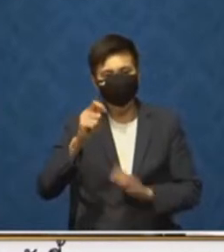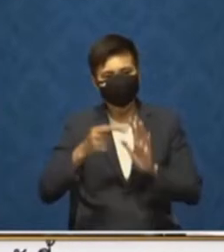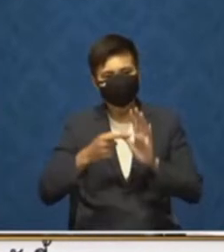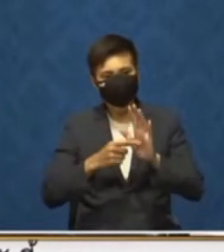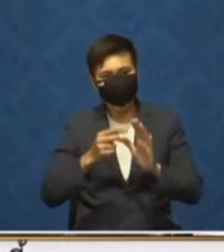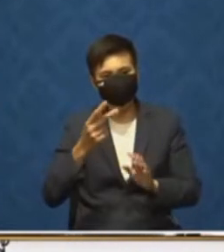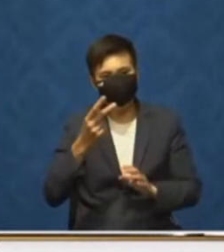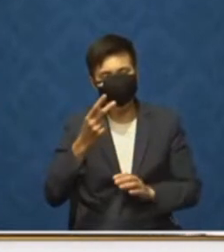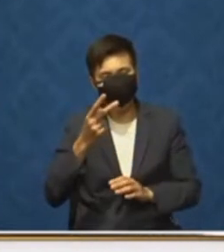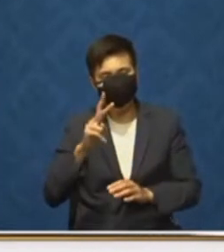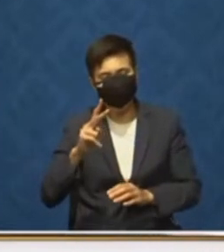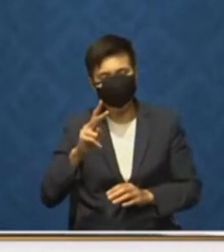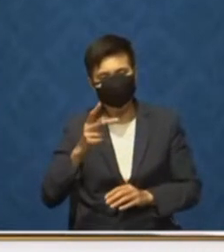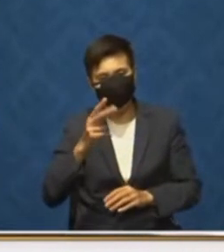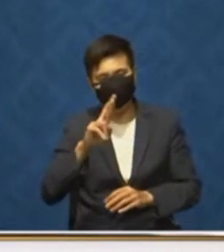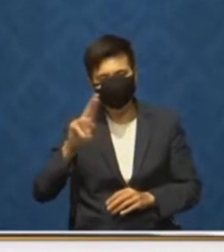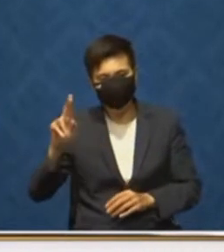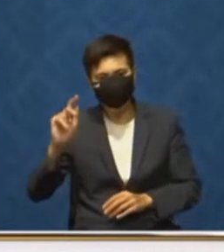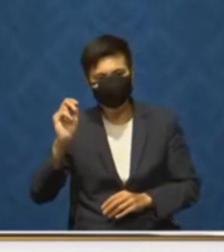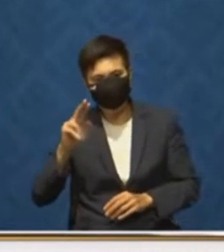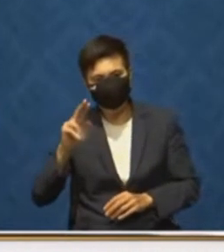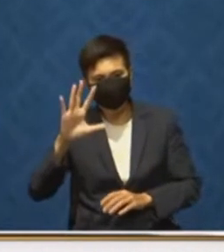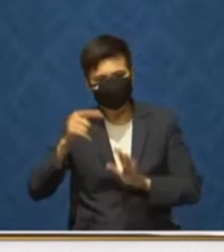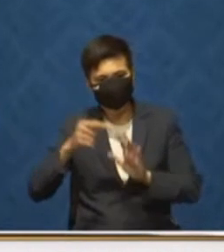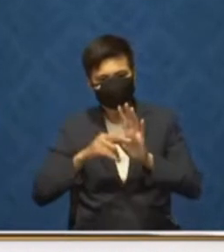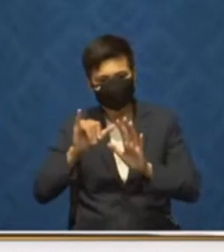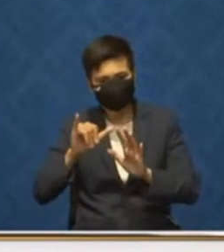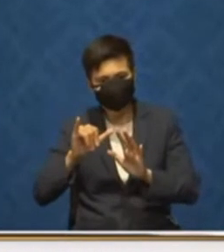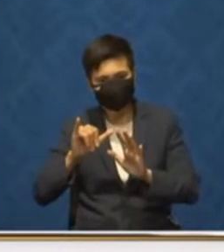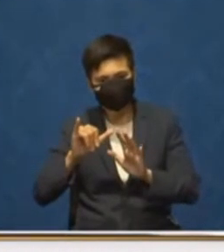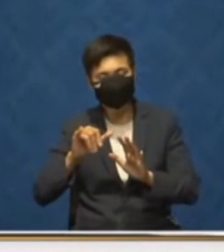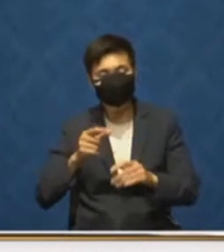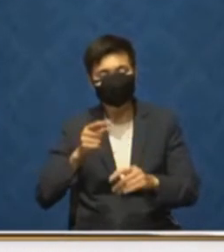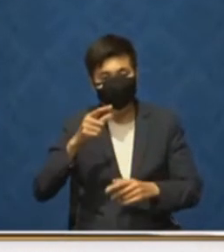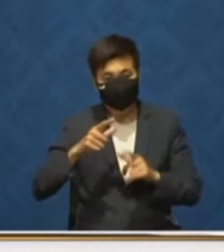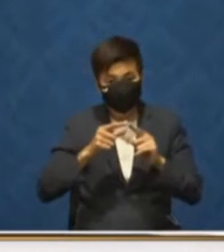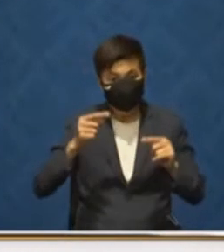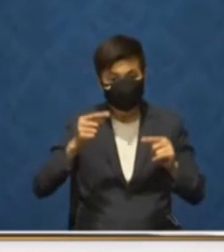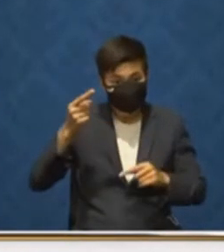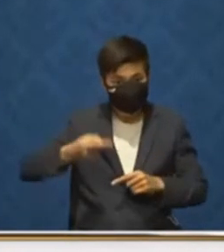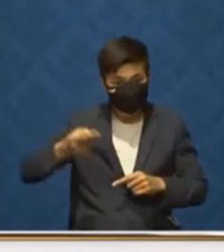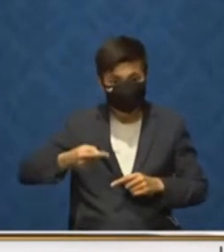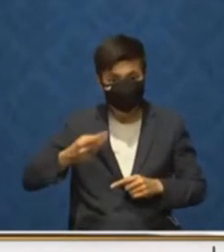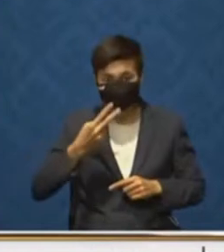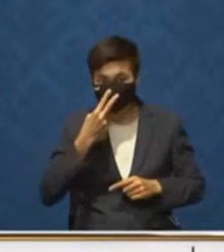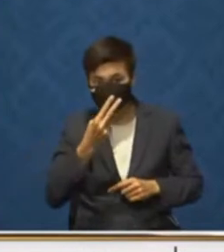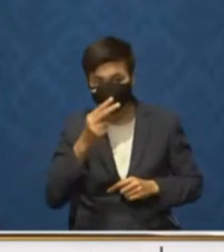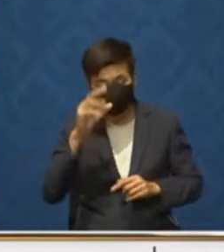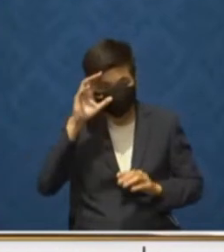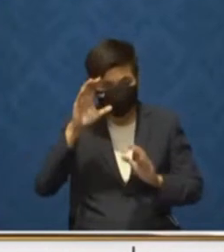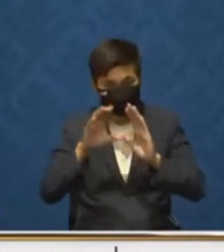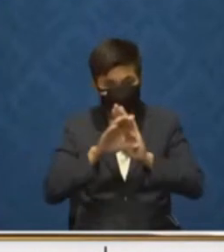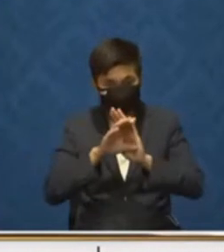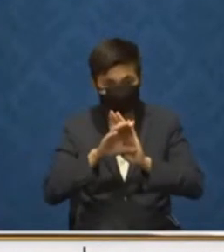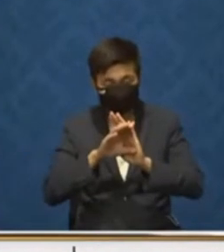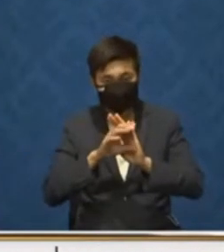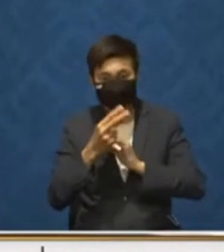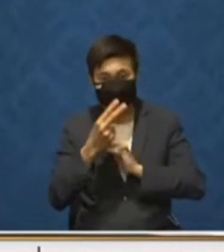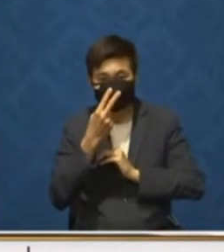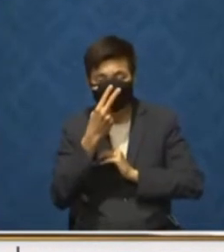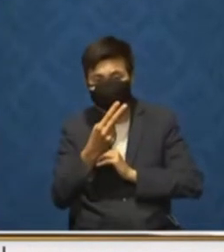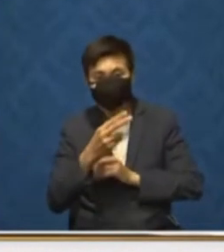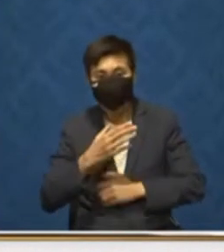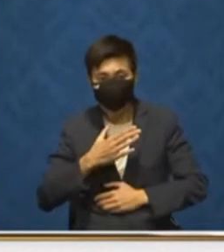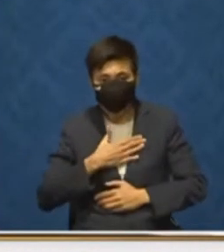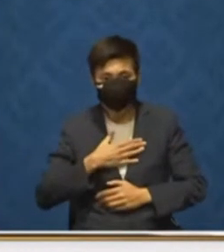2เพราะฉะนั้นเนี่ยของจริงมันเกิดขึ้นครับรูปภาพตั้งแต่ถ่ายครับเนี่ยจะเห็นว่าผมเนี่ยไป